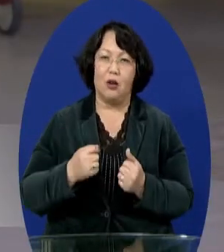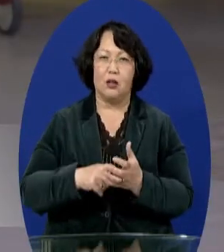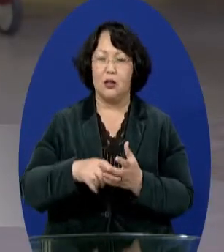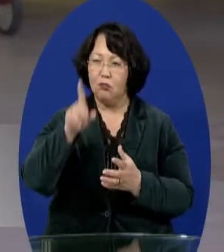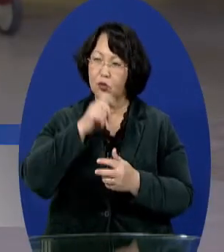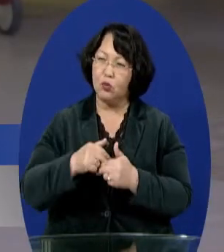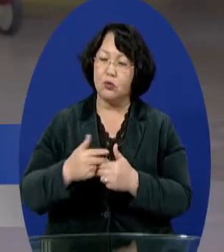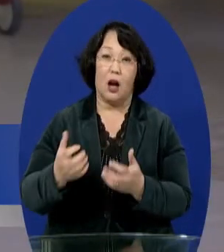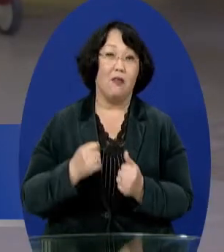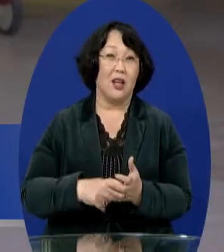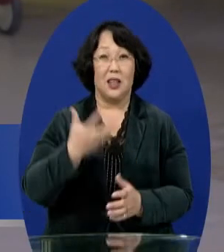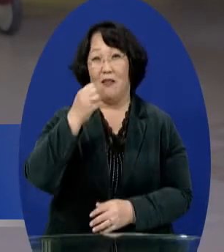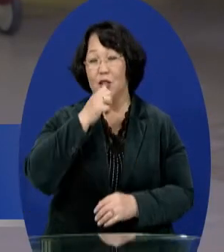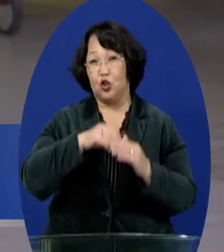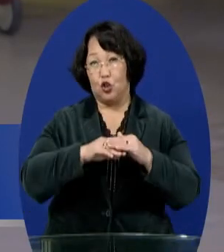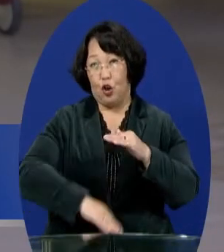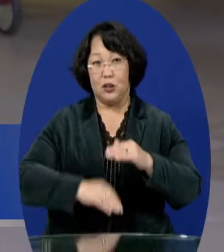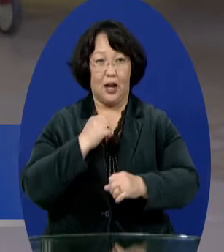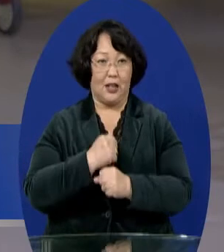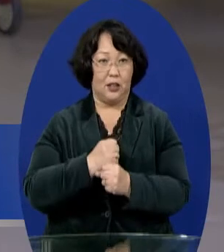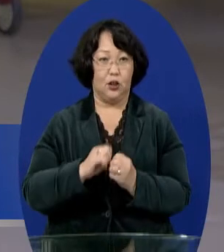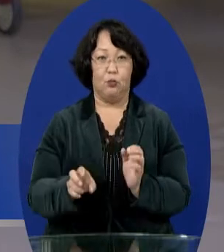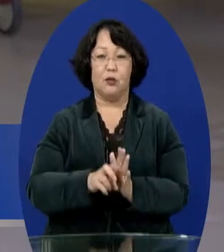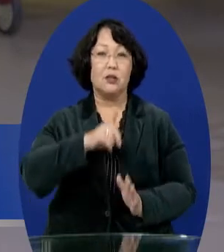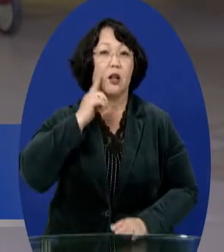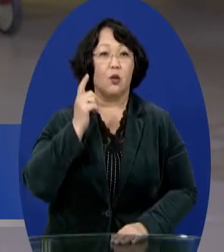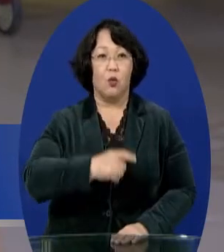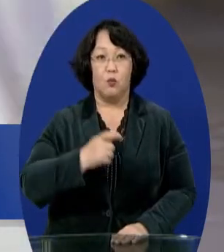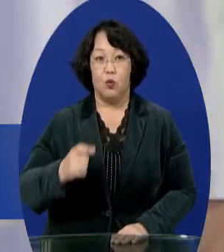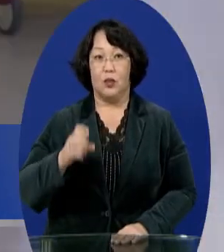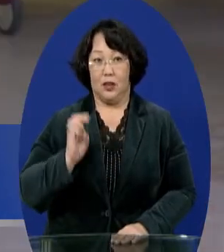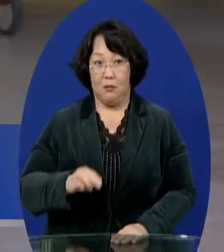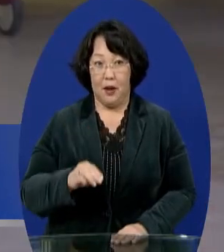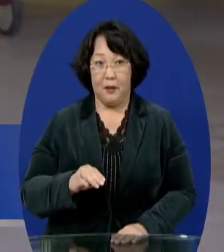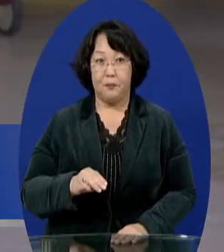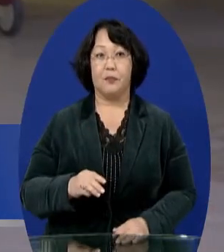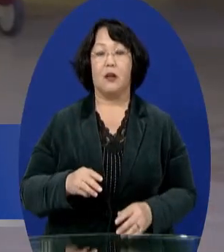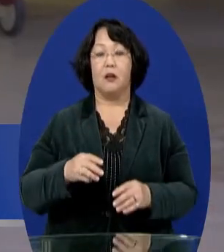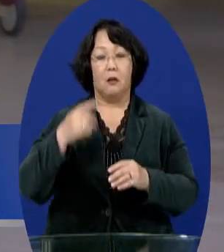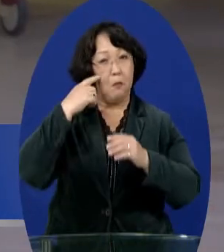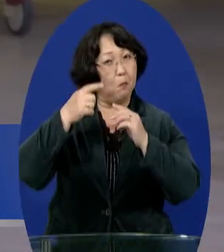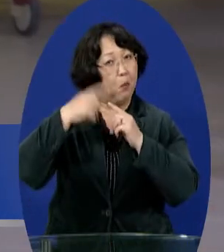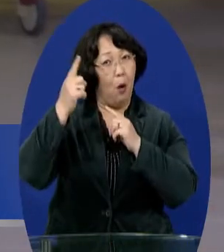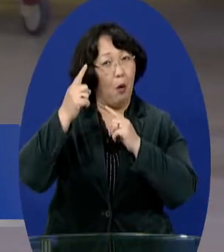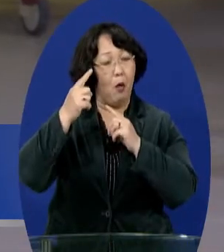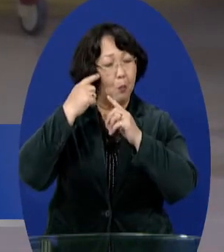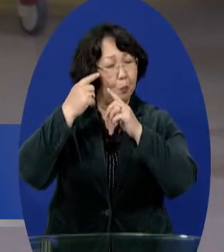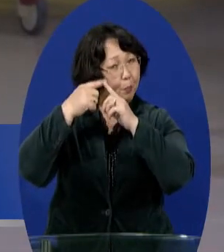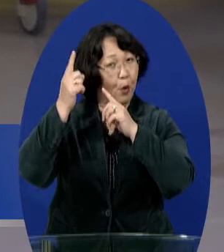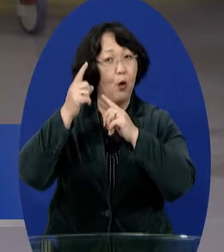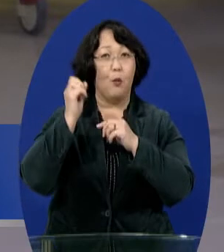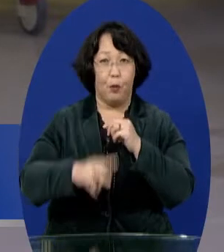доош насны хүн гэдэг бол эд залуу хөдөлмөрийн насны хүмүүс байдаг. Эдгээр хүмүүс маань харалтад өртсөний улмаас одоо хөдөлмөрийн чадвараа алдаж